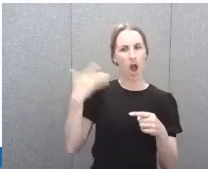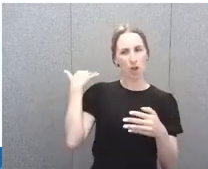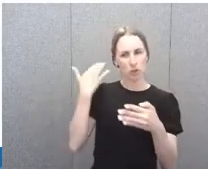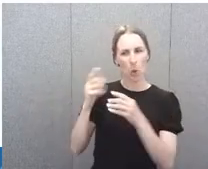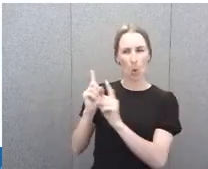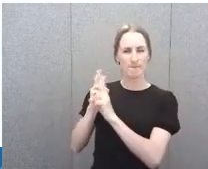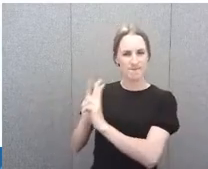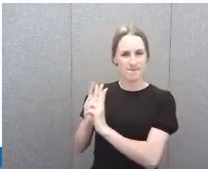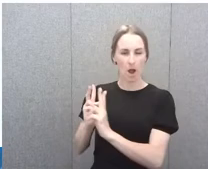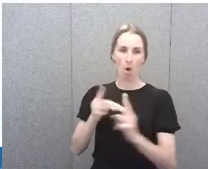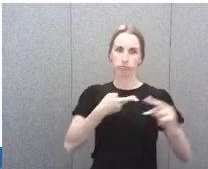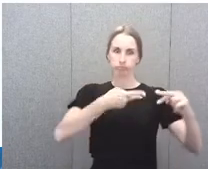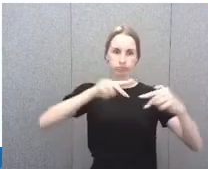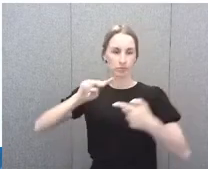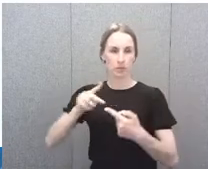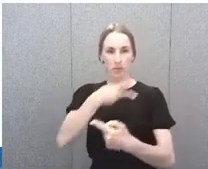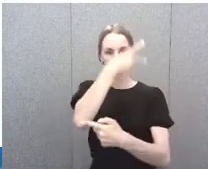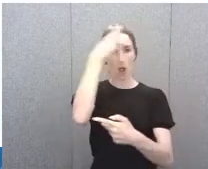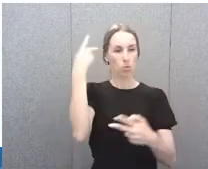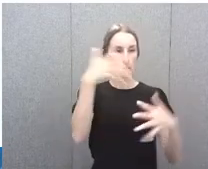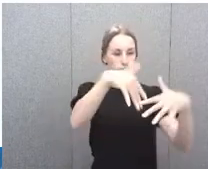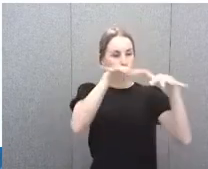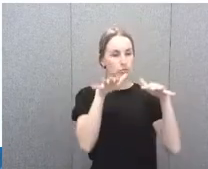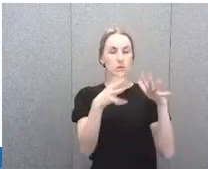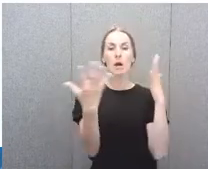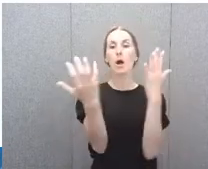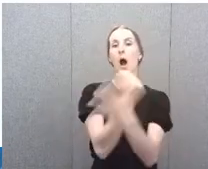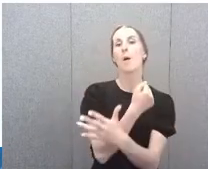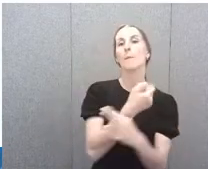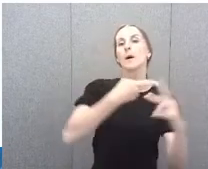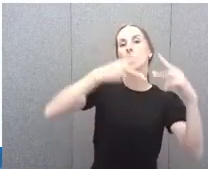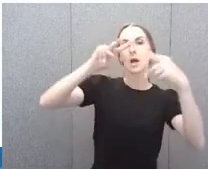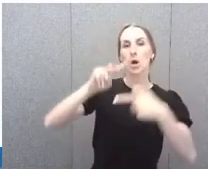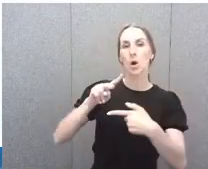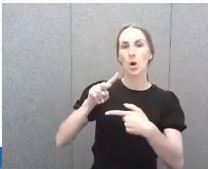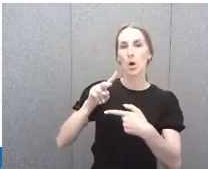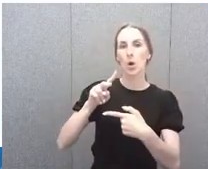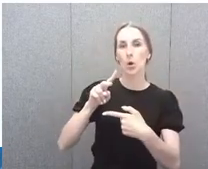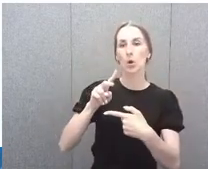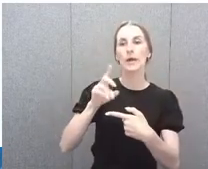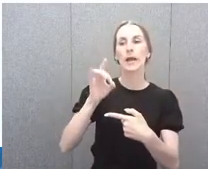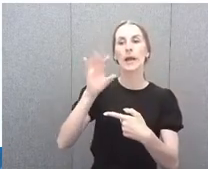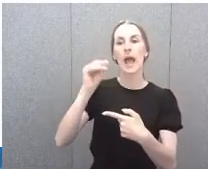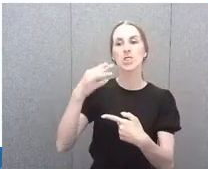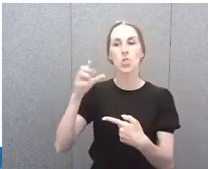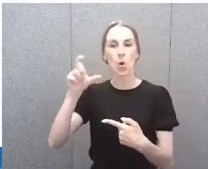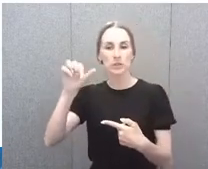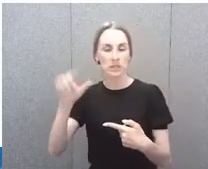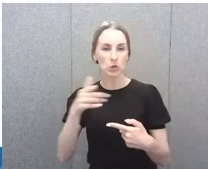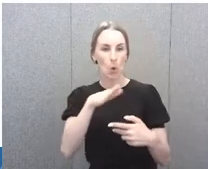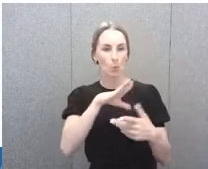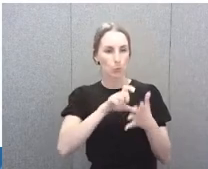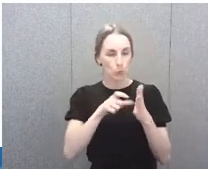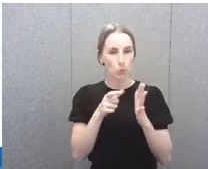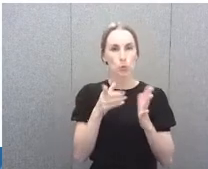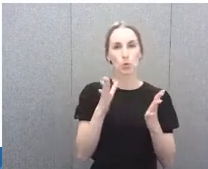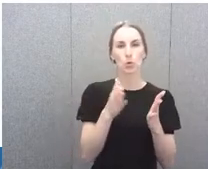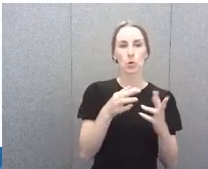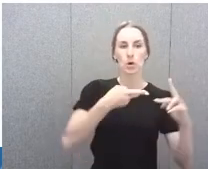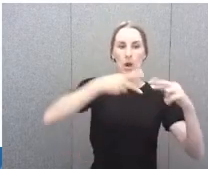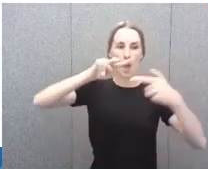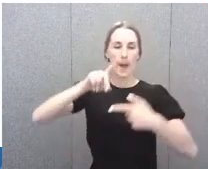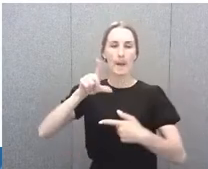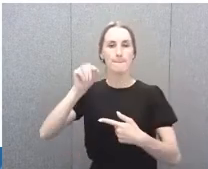застряли просто на 100 лет. И в литовском парламенте удалось принять резолюцию по геноциду уйгура. И